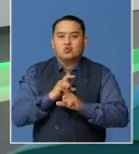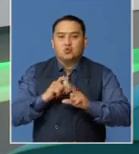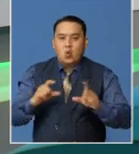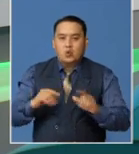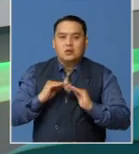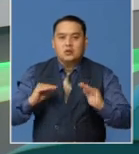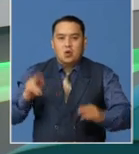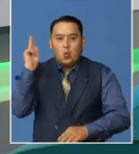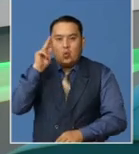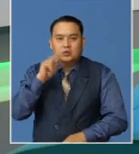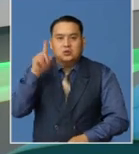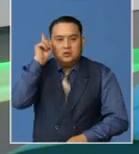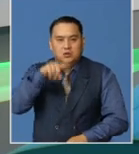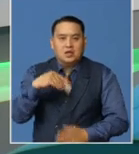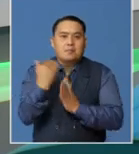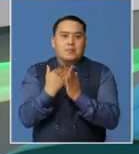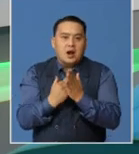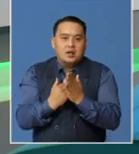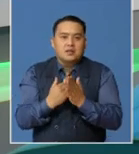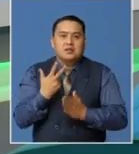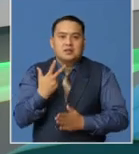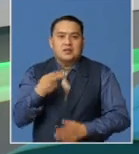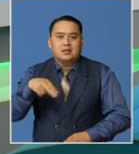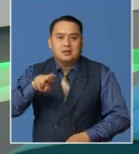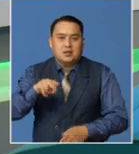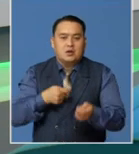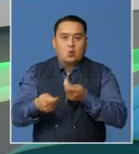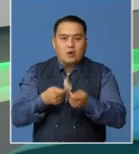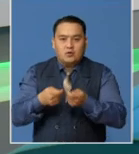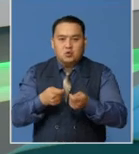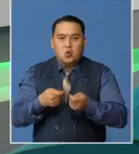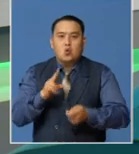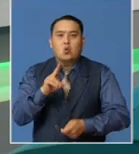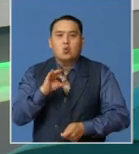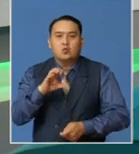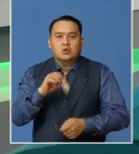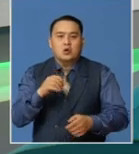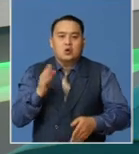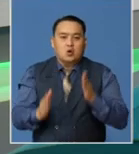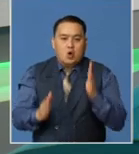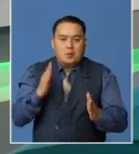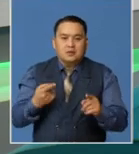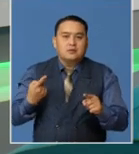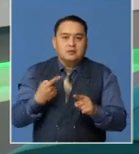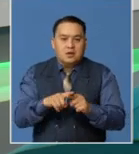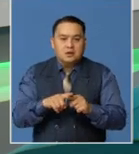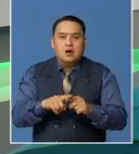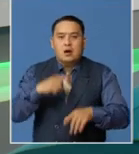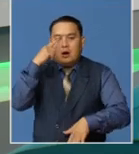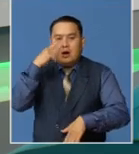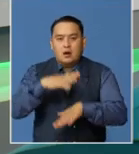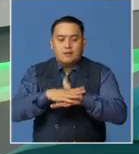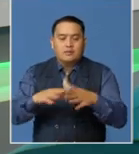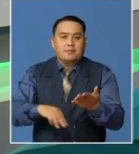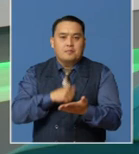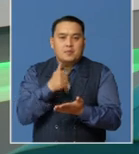дети учатся владеть навыками программирования 3d моделирования проходят и курсы робототехники packard шанс агентов